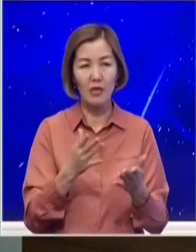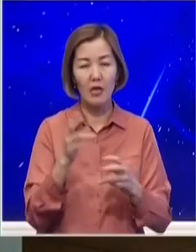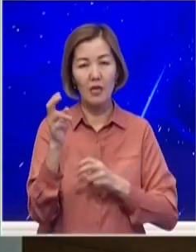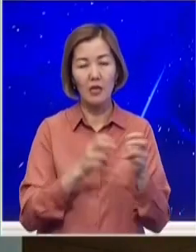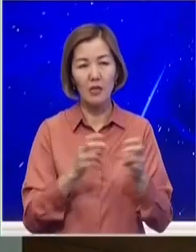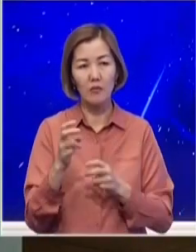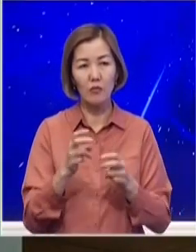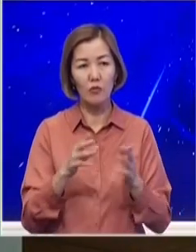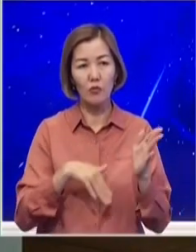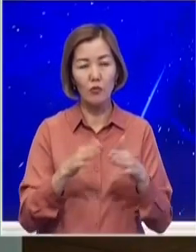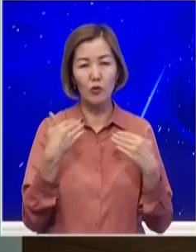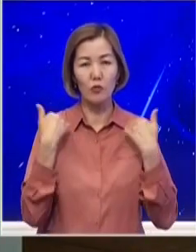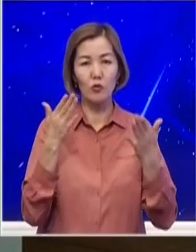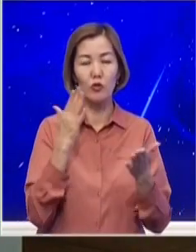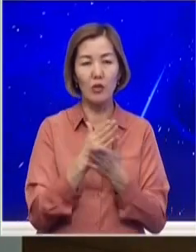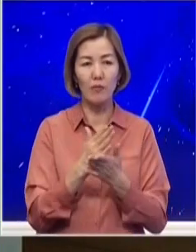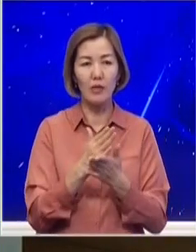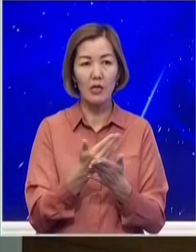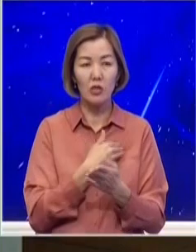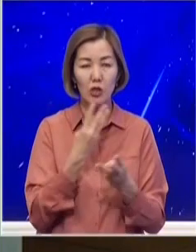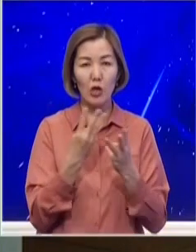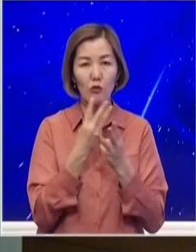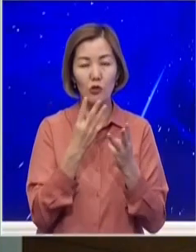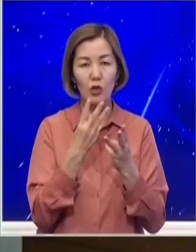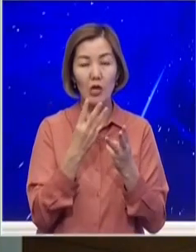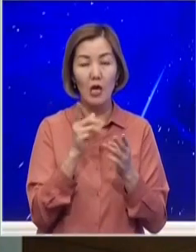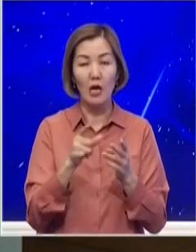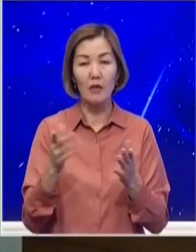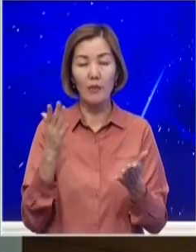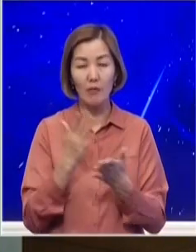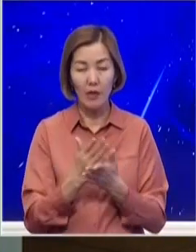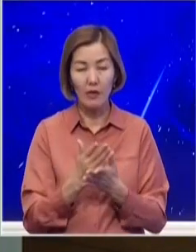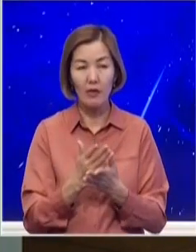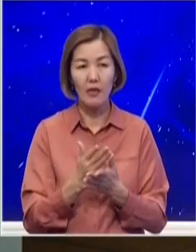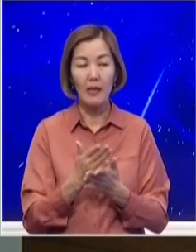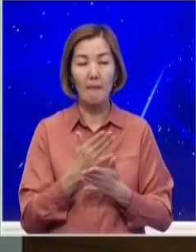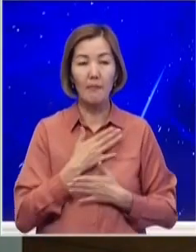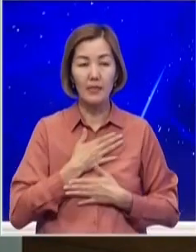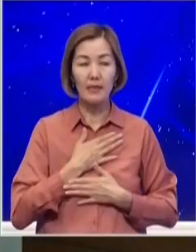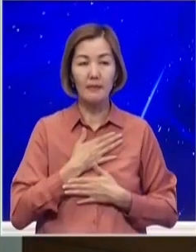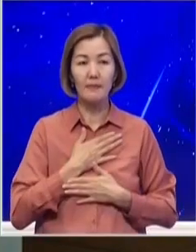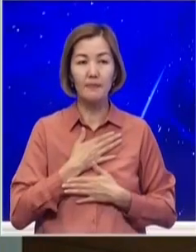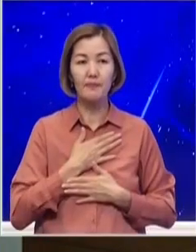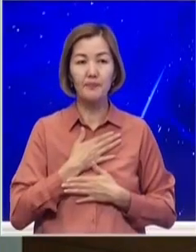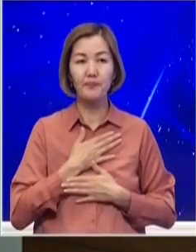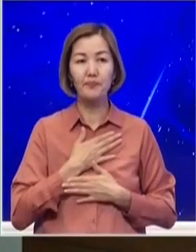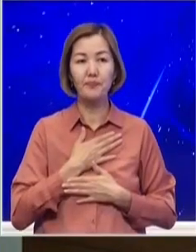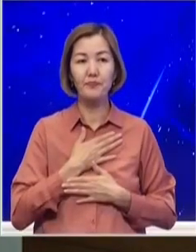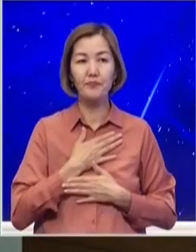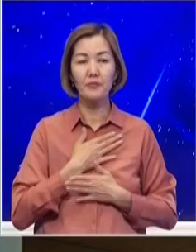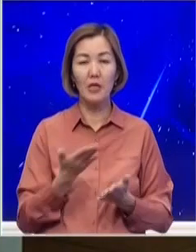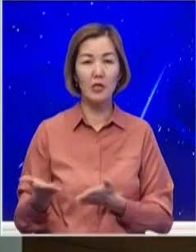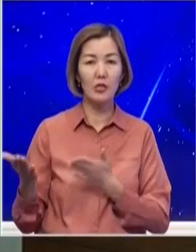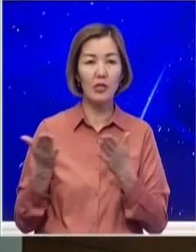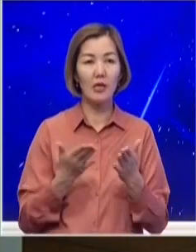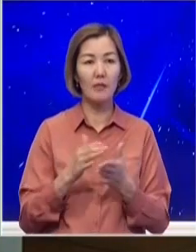Кәсіпорындар өздерінің ұсынымдарын білдіріп жатыр, қатысуға ниет білдіріп жатыр. Енді біздің сұрауымыз, шақыруымыз